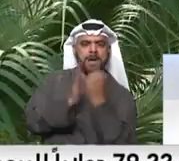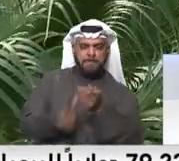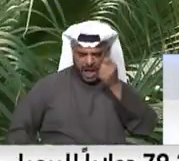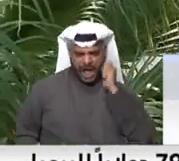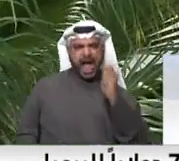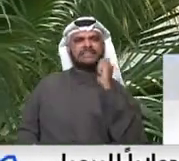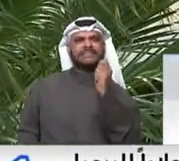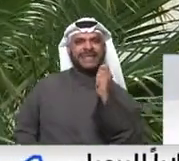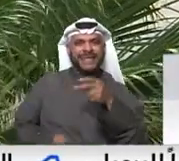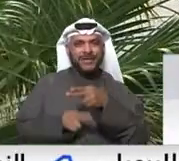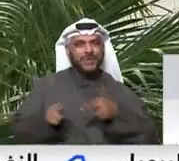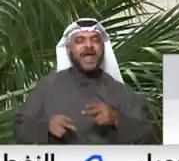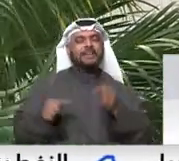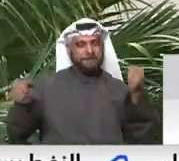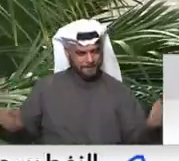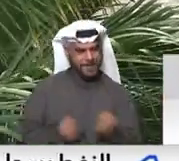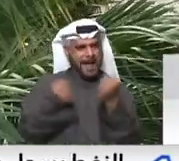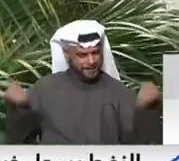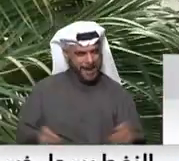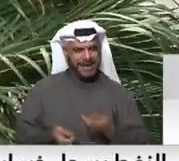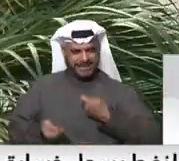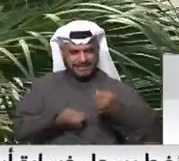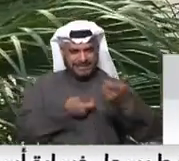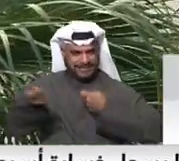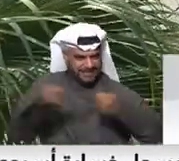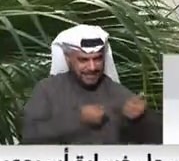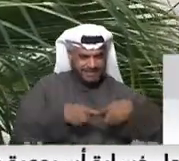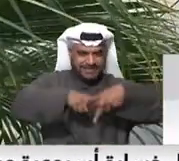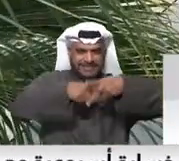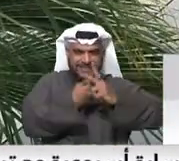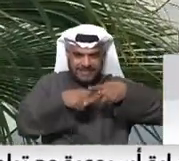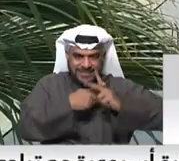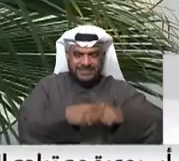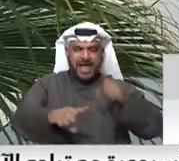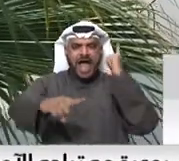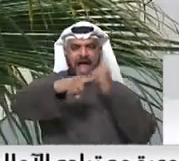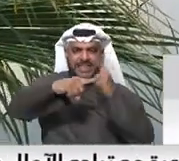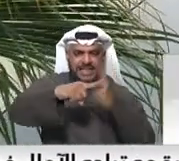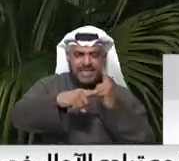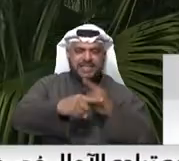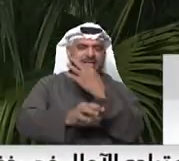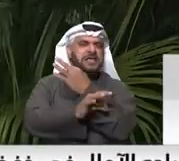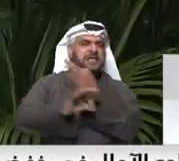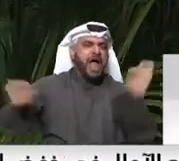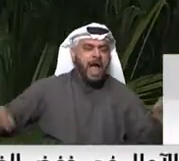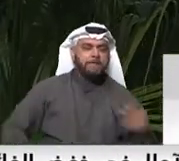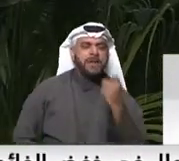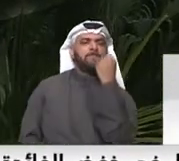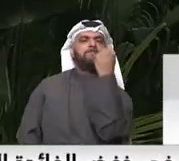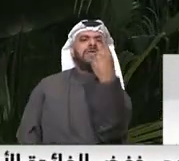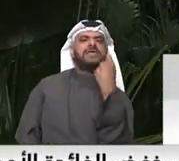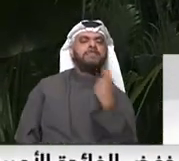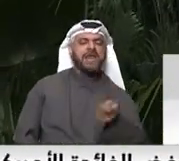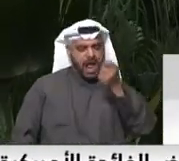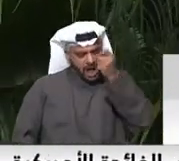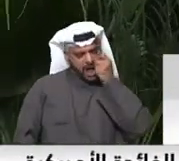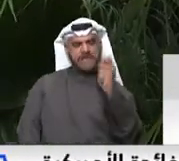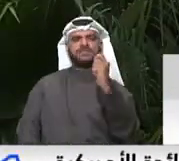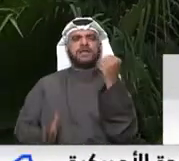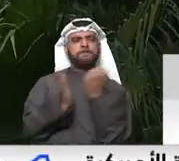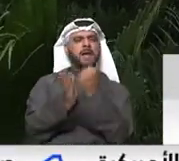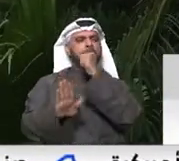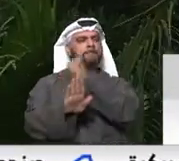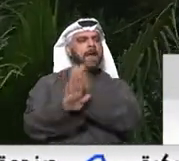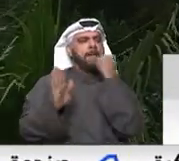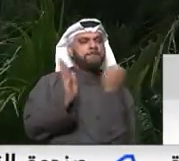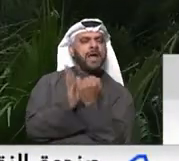الى تشجيع على شراء احتياجاته من الصناعات المحليه لما تتمتع به من جوده عاليه ومطابقه لاعلى